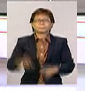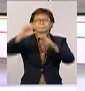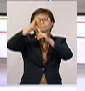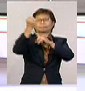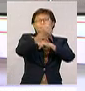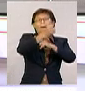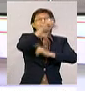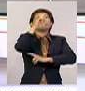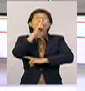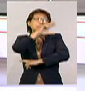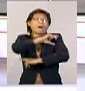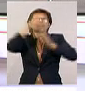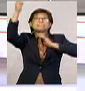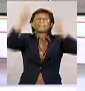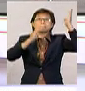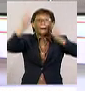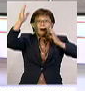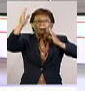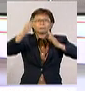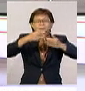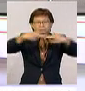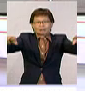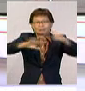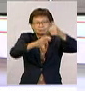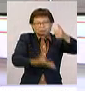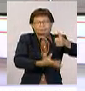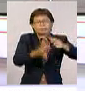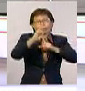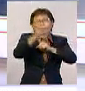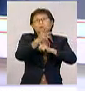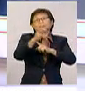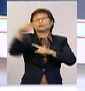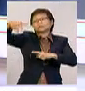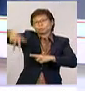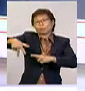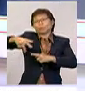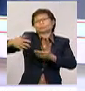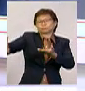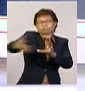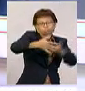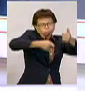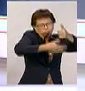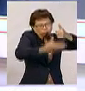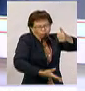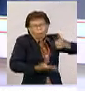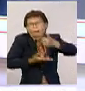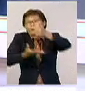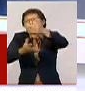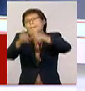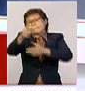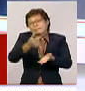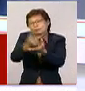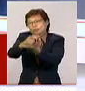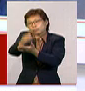Persatuan Bulan Sabit Merah Malaysia PBSMM melancarkan tabung amal Sulawesi sebagai usaha memungut dana bagi membantu mangsa gempa